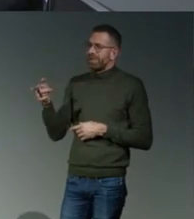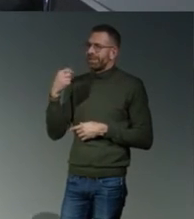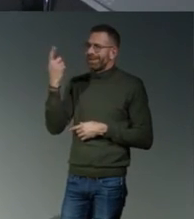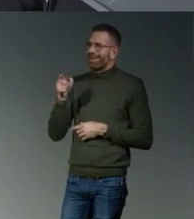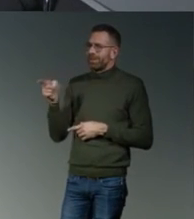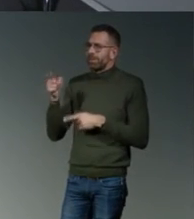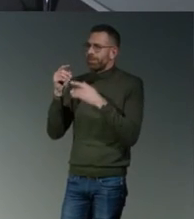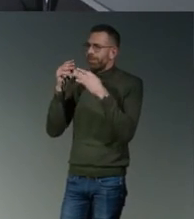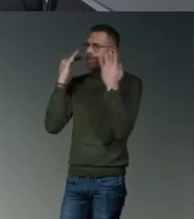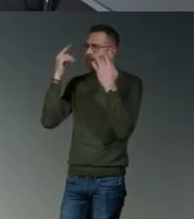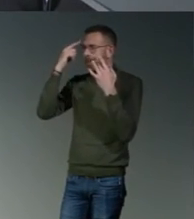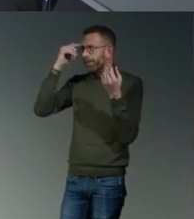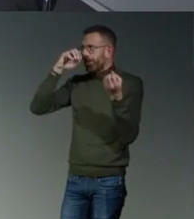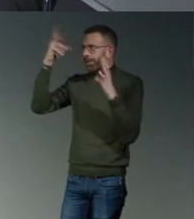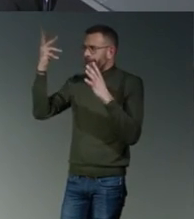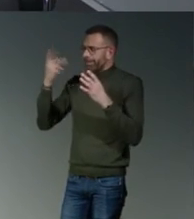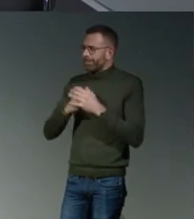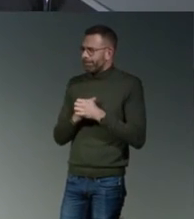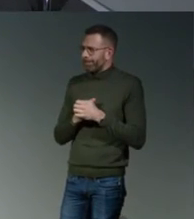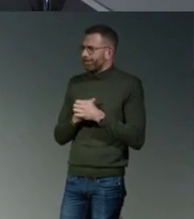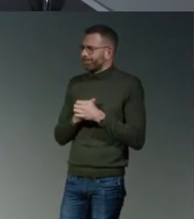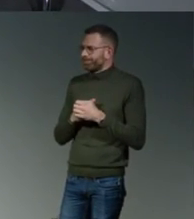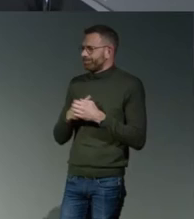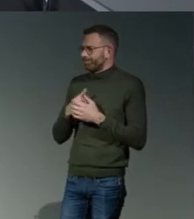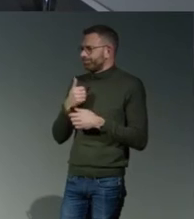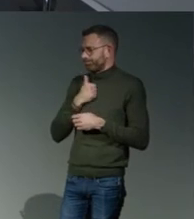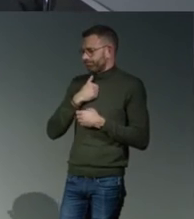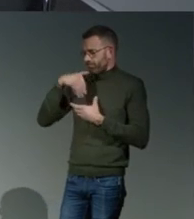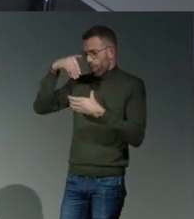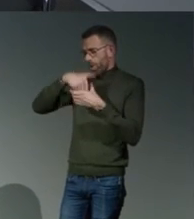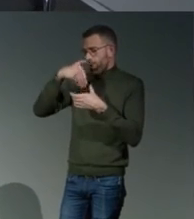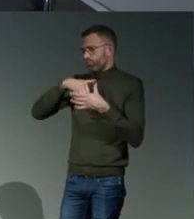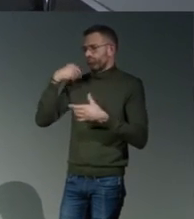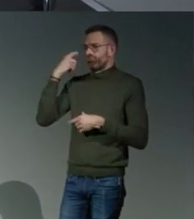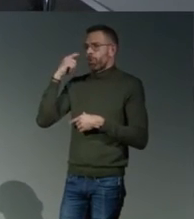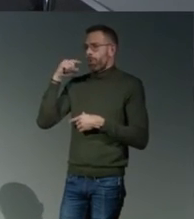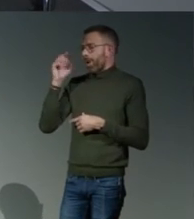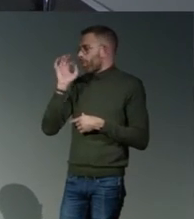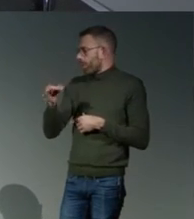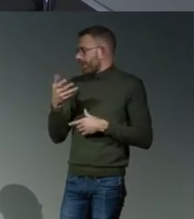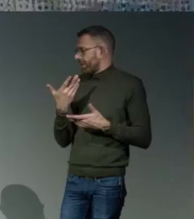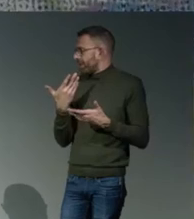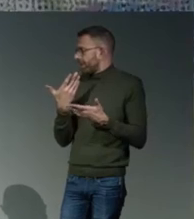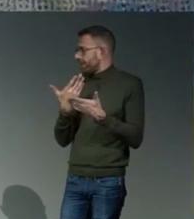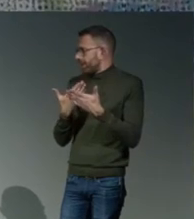c'est, enfin, ça renvoie à un constat que j'ai fait de l'intérieur, c'est qu'effectivement, ces technologies-là